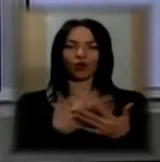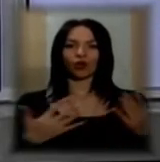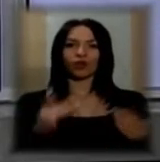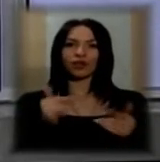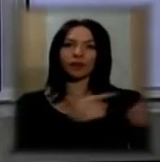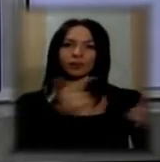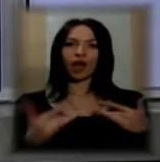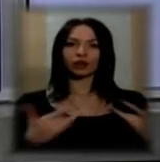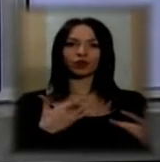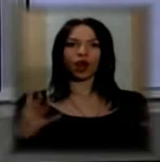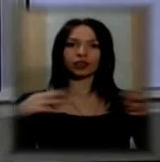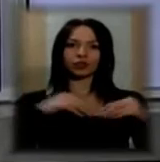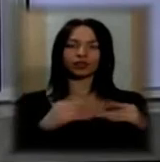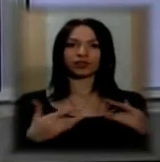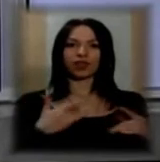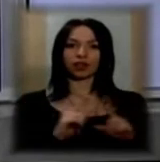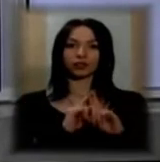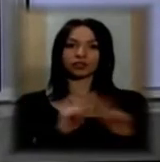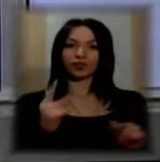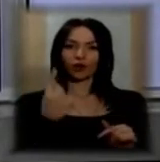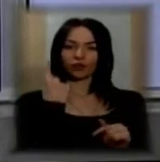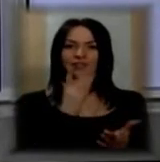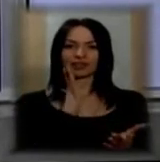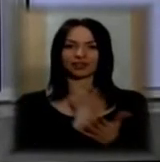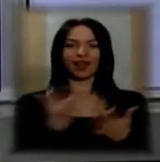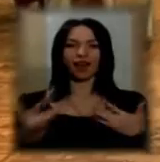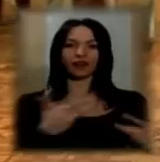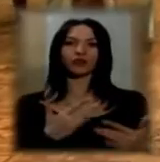особливий актор. На прем'єрі побували кореспонденти Суспільного.